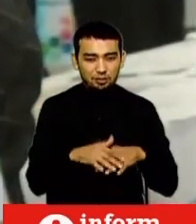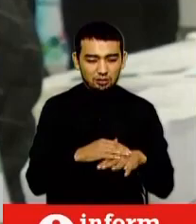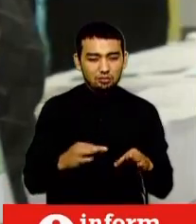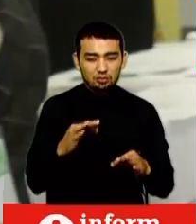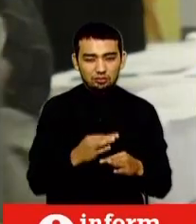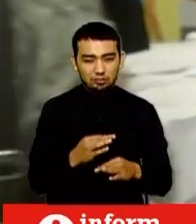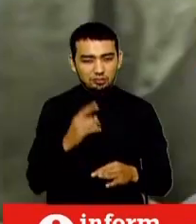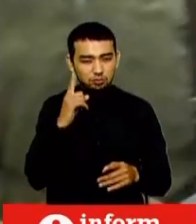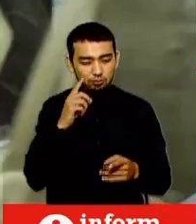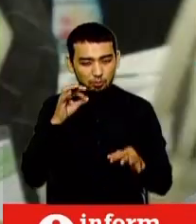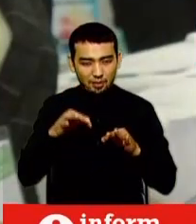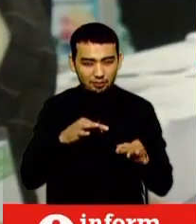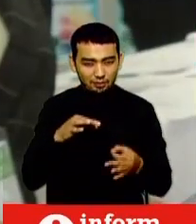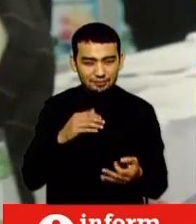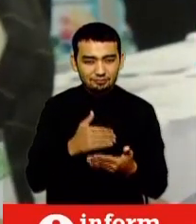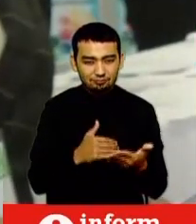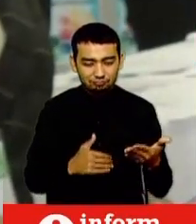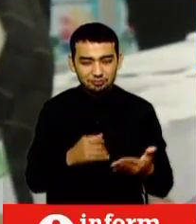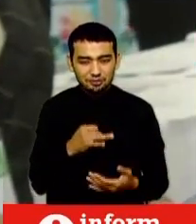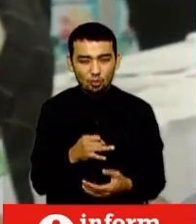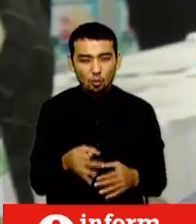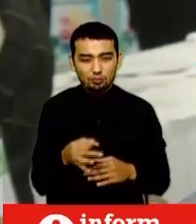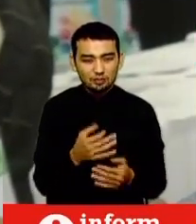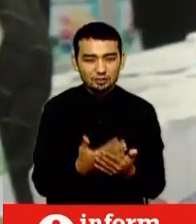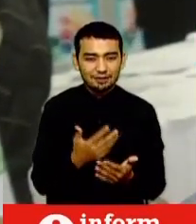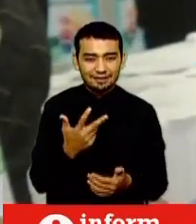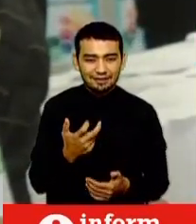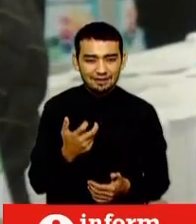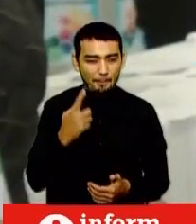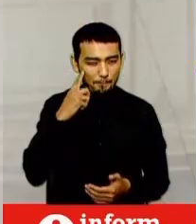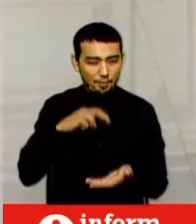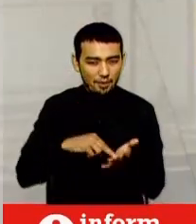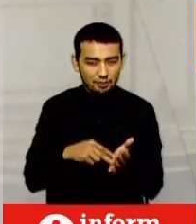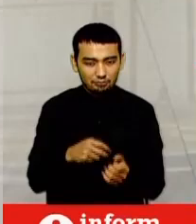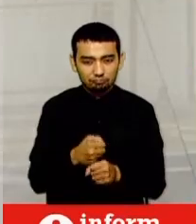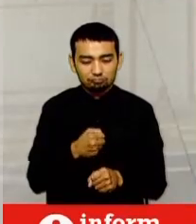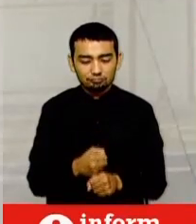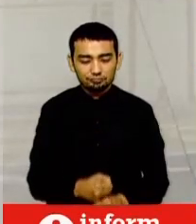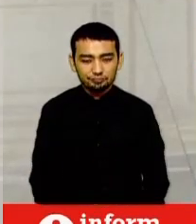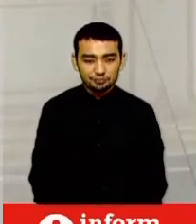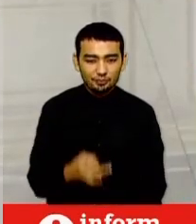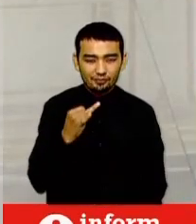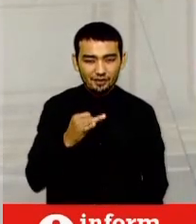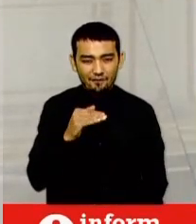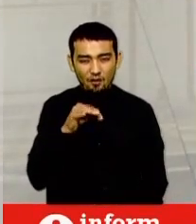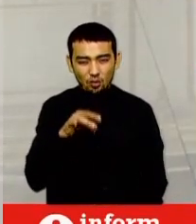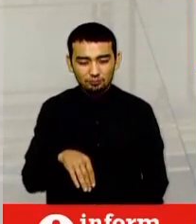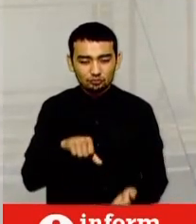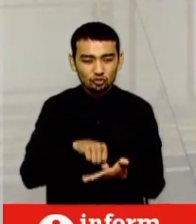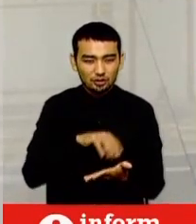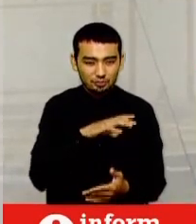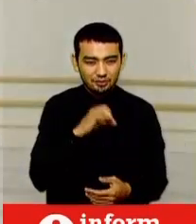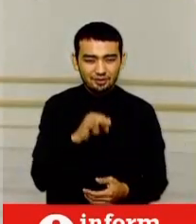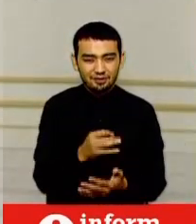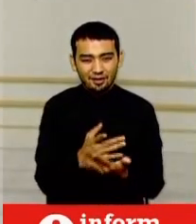бағытталған жобалар қатары жалпы алғанда облыс бойынша 300 жоба жүзеге асырылып жатыр. Форумға қатысқан араймақ белсенділері әлеуметтік